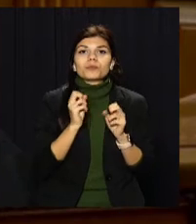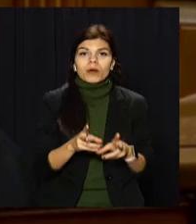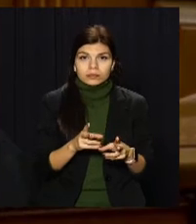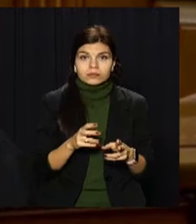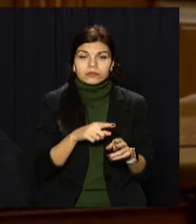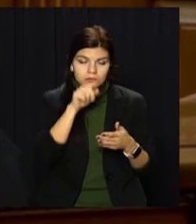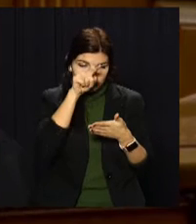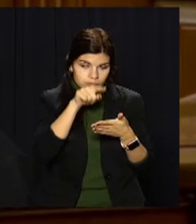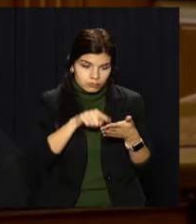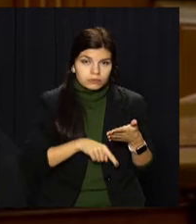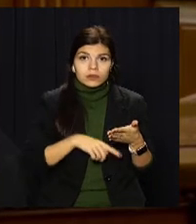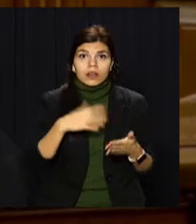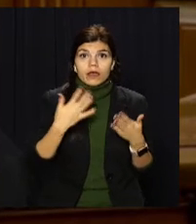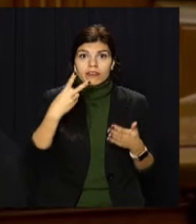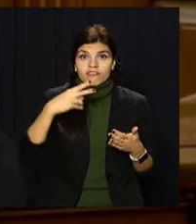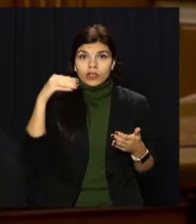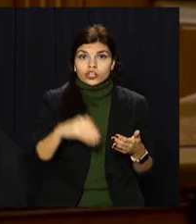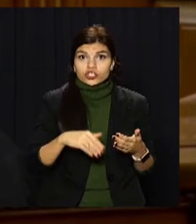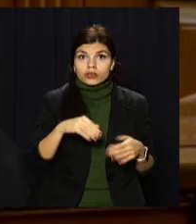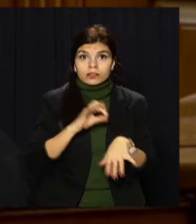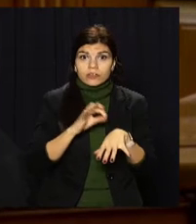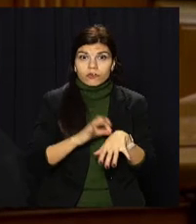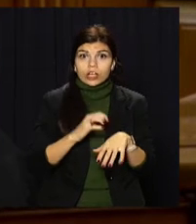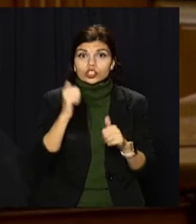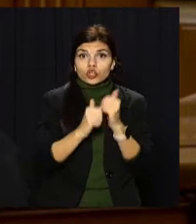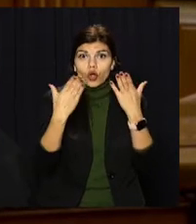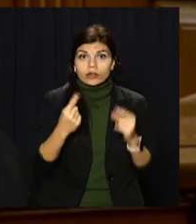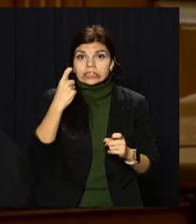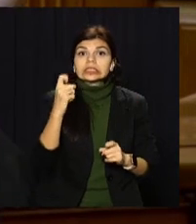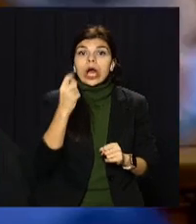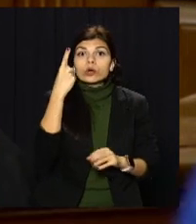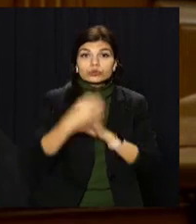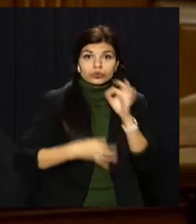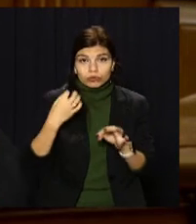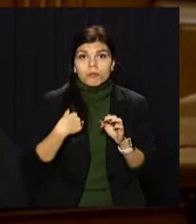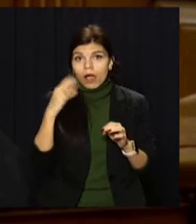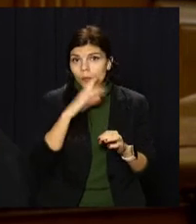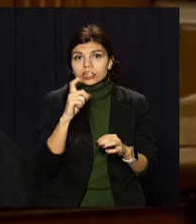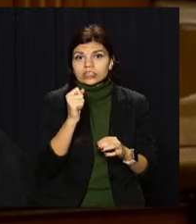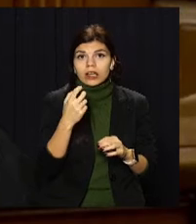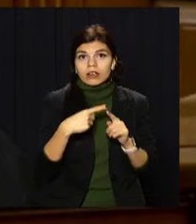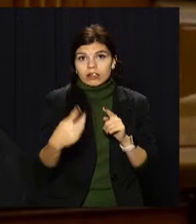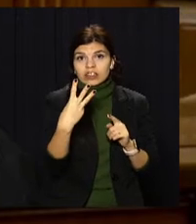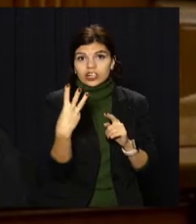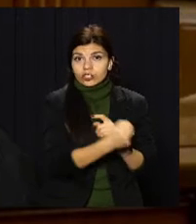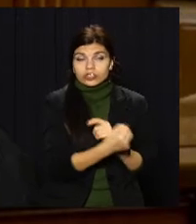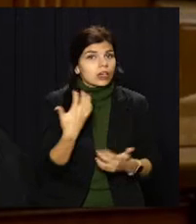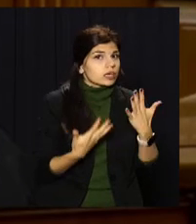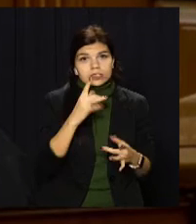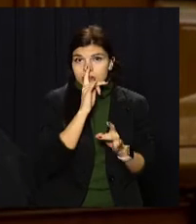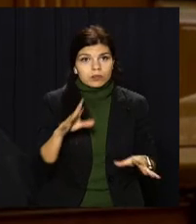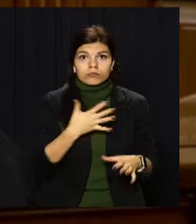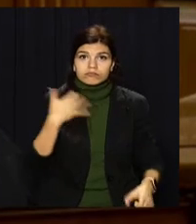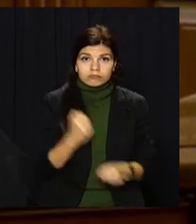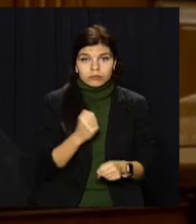оборони, позначку в 20 тисяч захворівших щодня ми можемо перетнути вже за 3 тижні. Якщо не вживати заходів, то вже